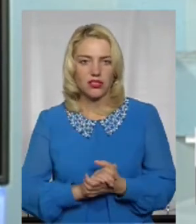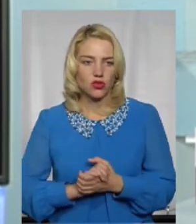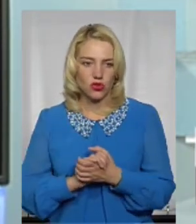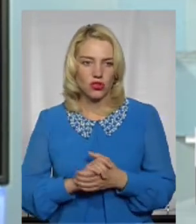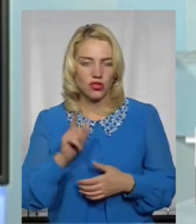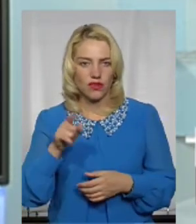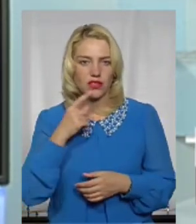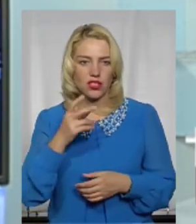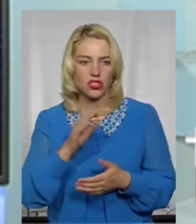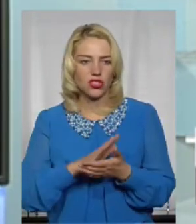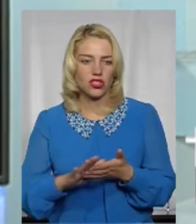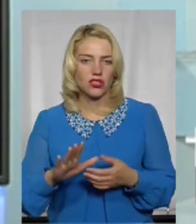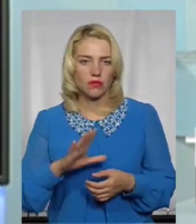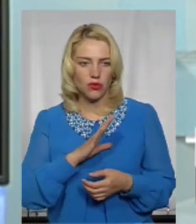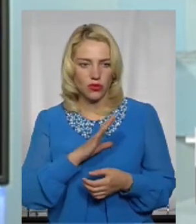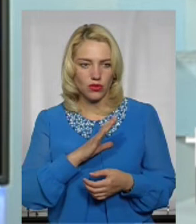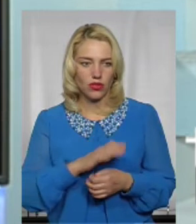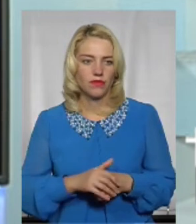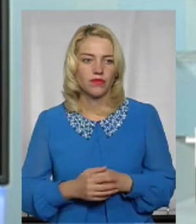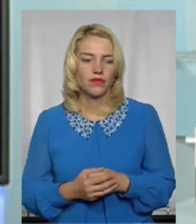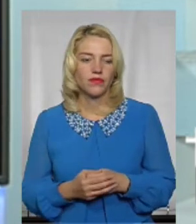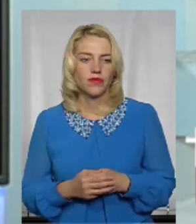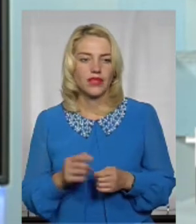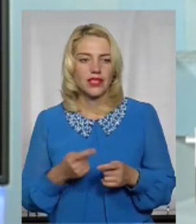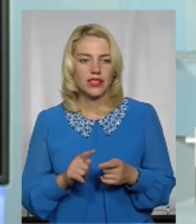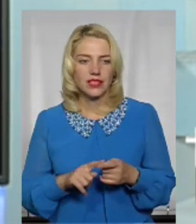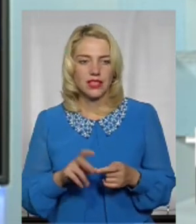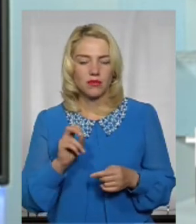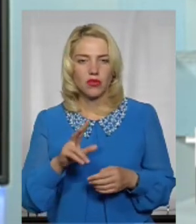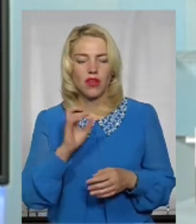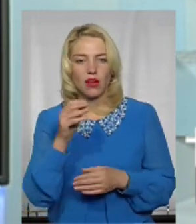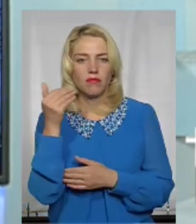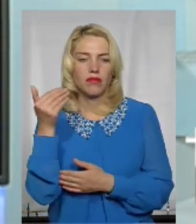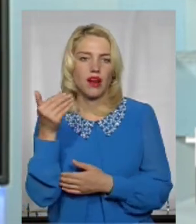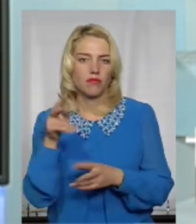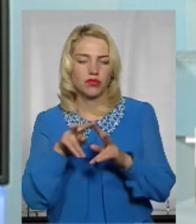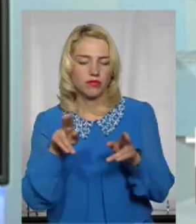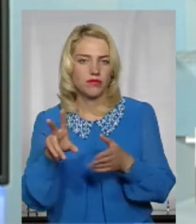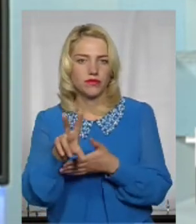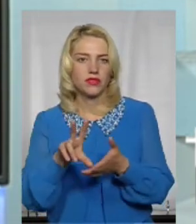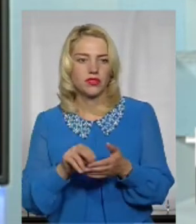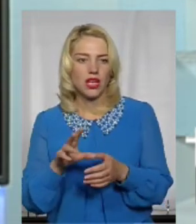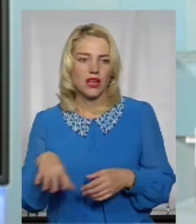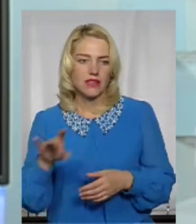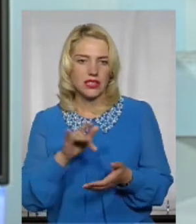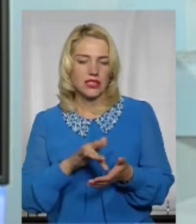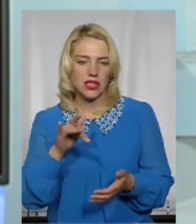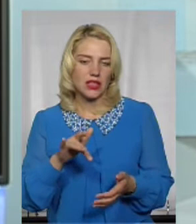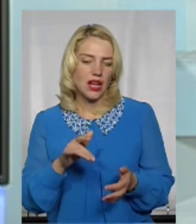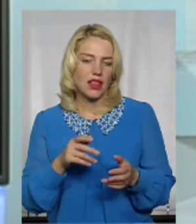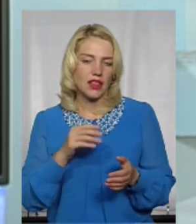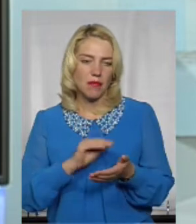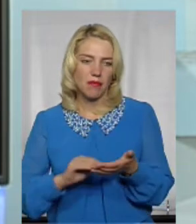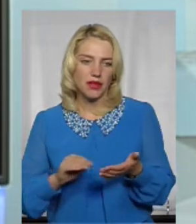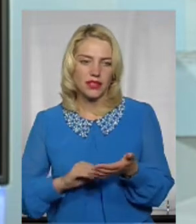вода була навіть чистіша, що з фабрики, у річку, і це було як прапор. І тоді скрізь, і навіть центральна преса це висвітлювала,